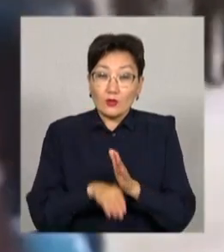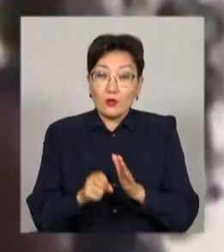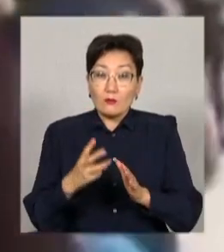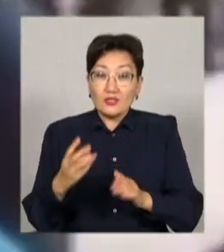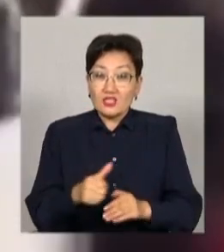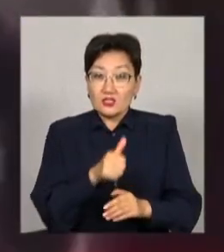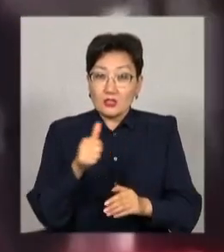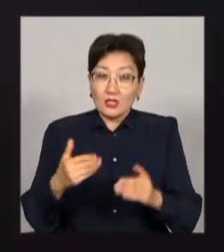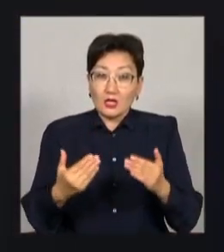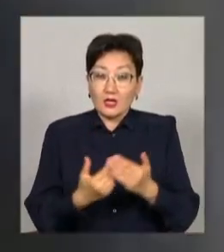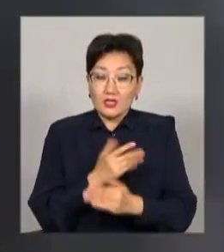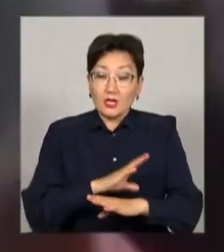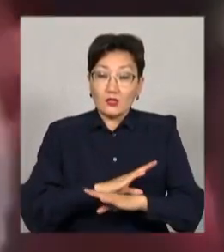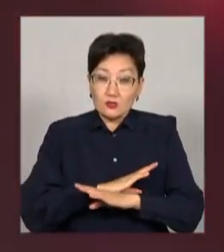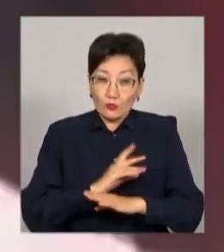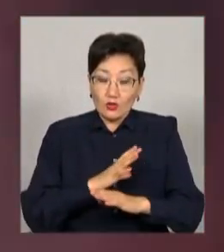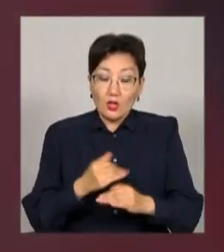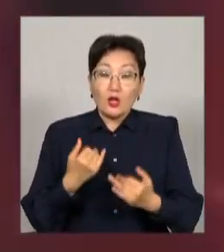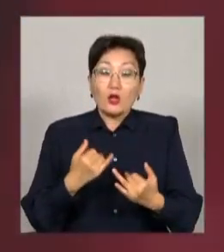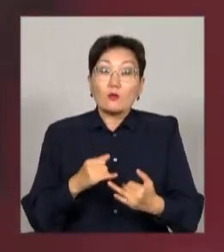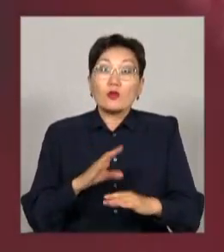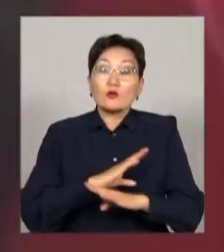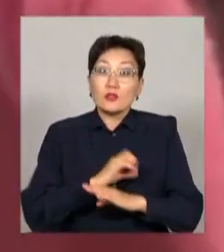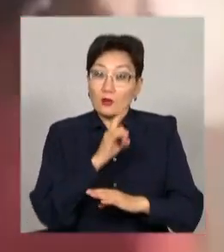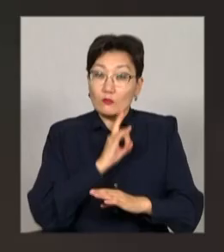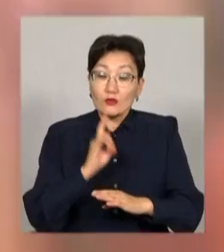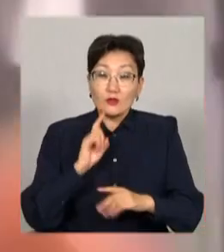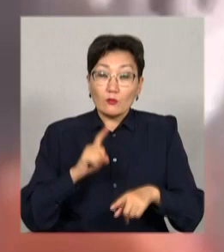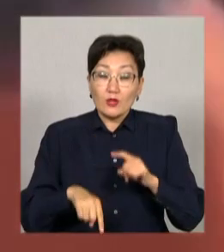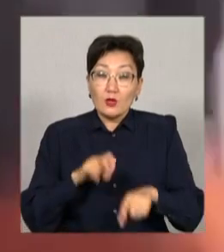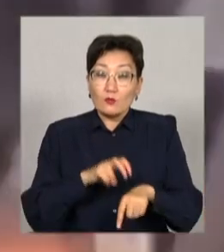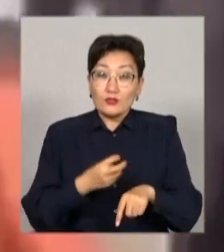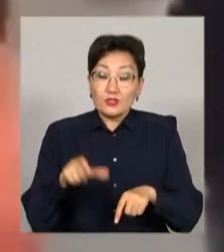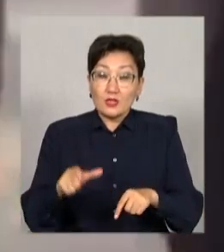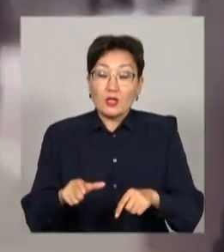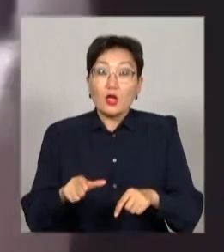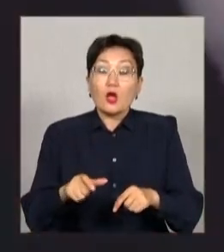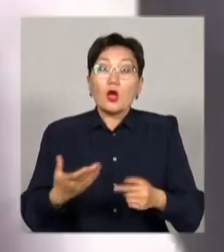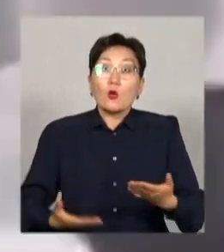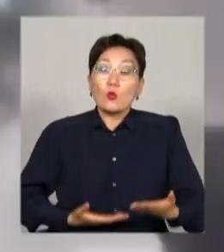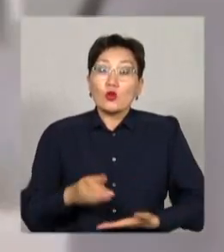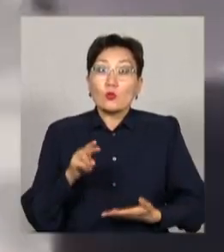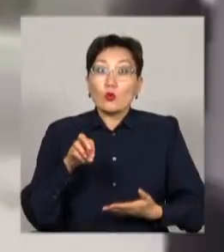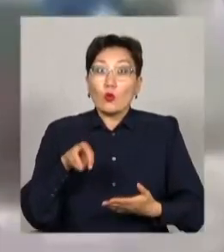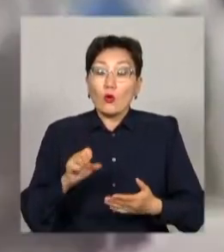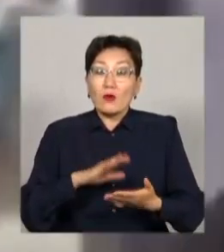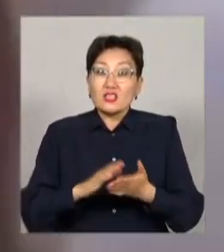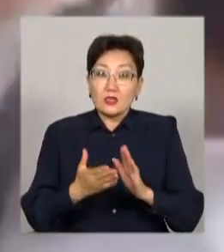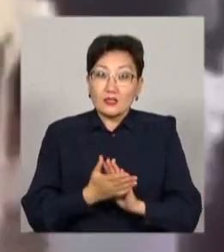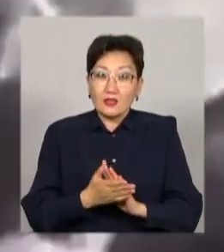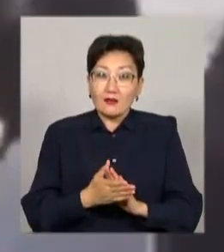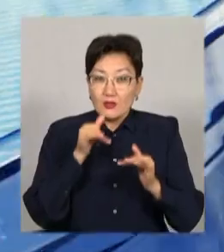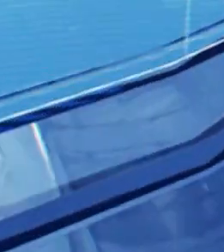сағаттан соң қайтыс болыпты. Қазір марқұмның туыстары дәрігерлерді өлім мен кома жағдайын ажырата алмаған үшін сотқа беріп жатыр.